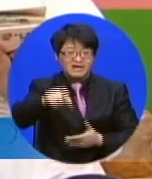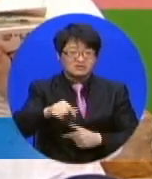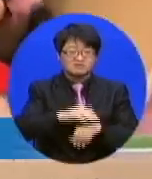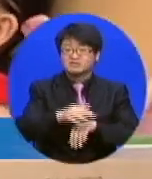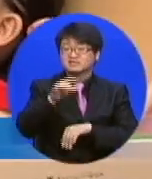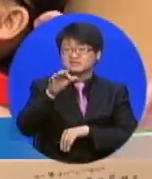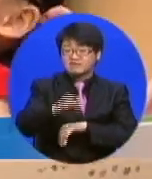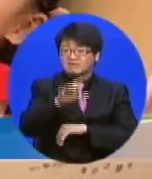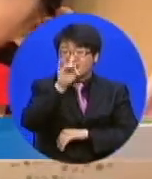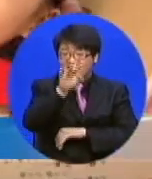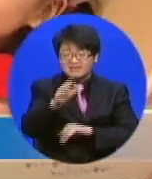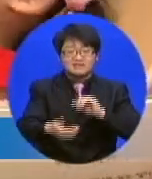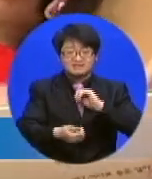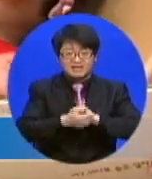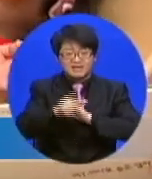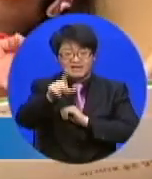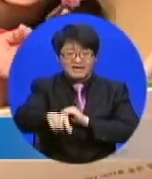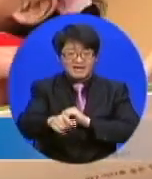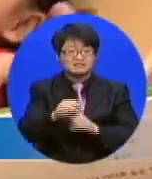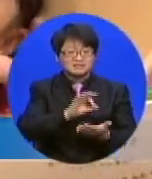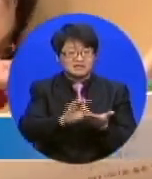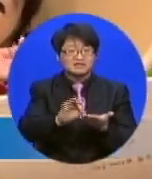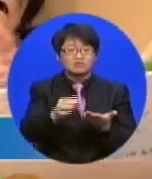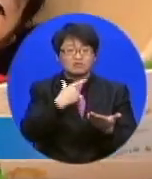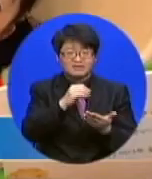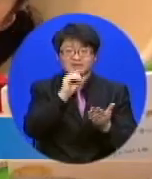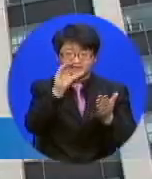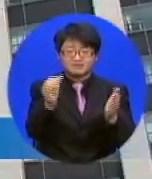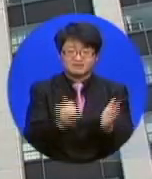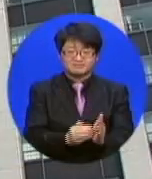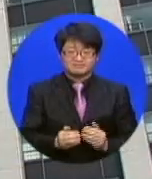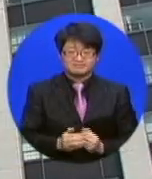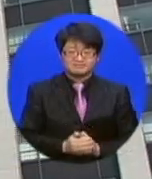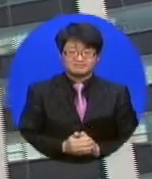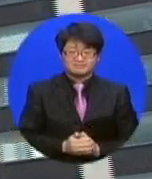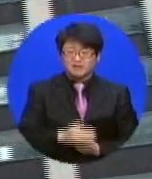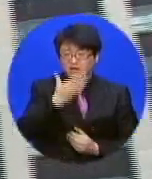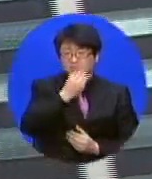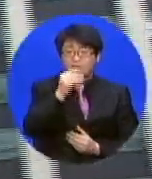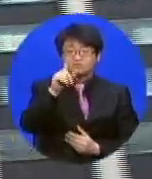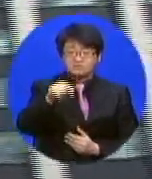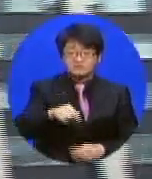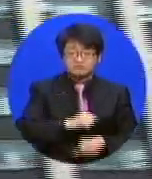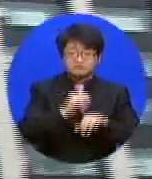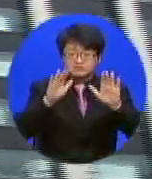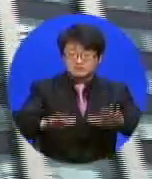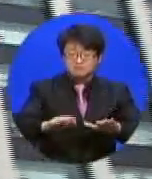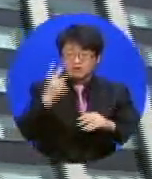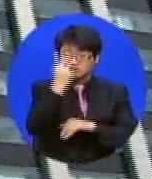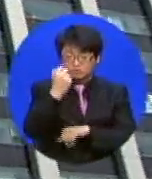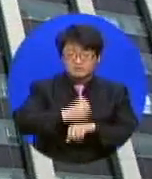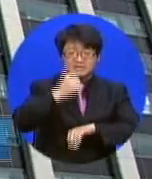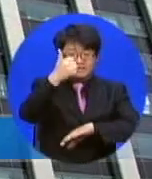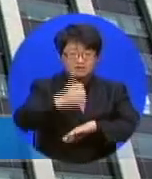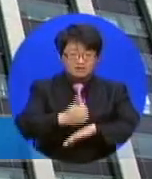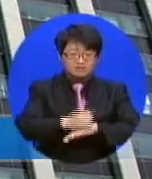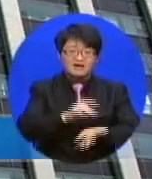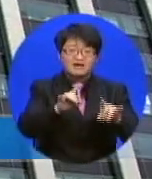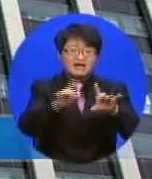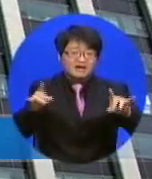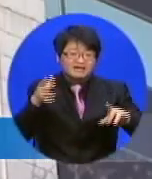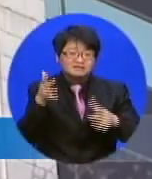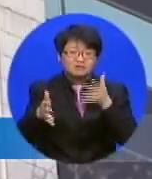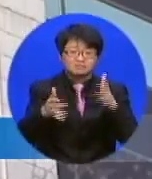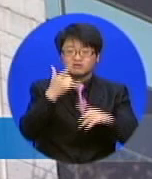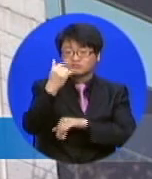사면 안 되는 품목을 제한한 카드를 도입하기를 원했습니다. 한편 복지부는 근본 설문조사 결과와 각계